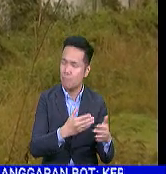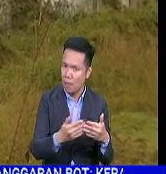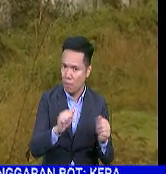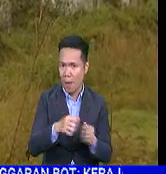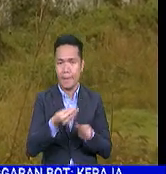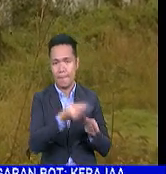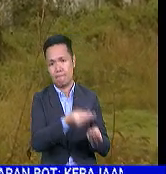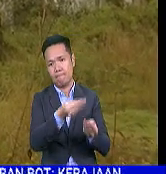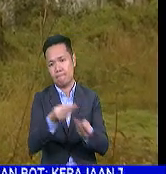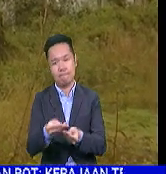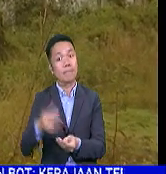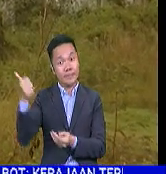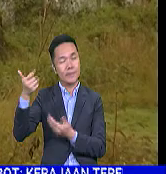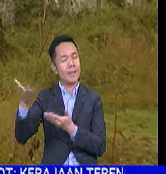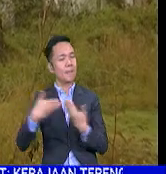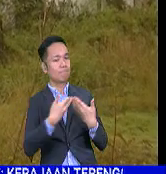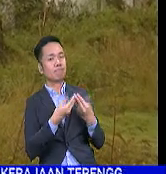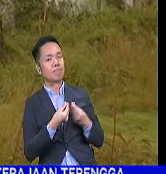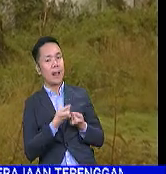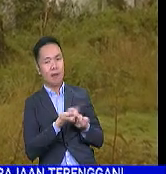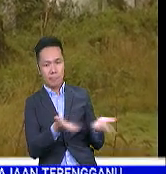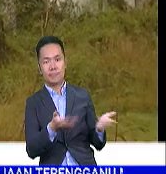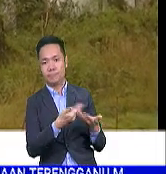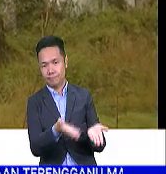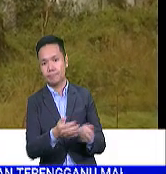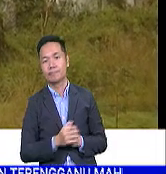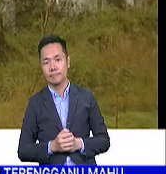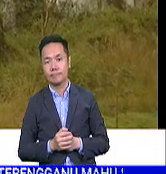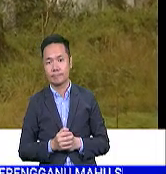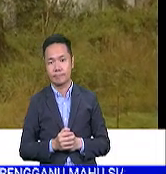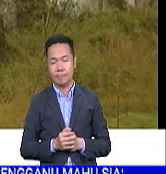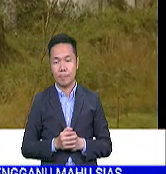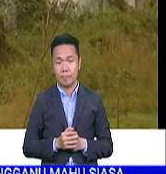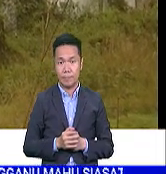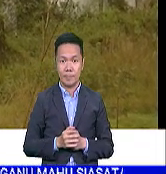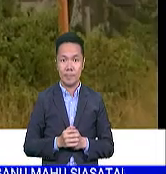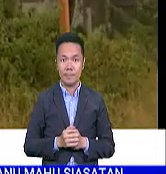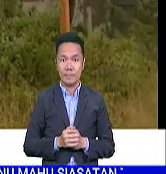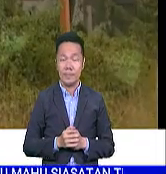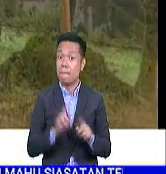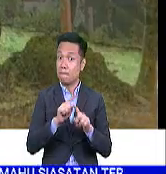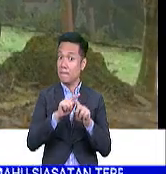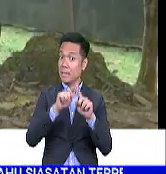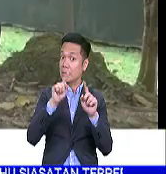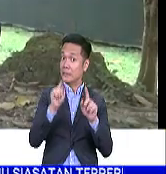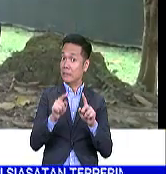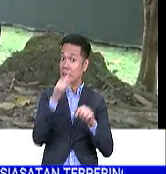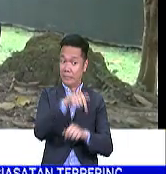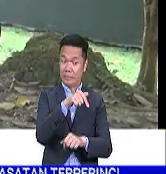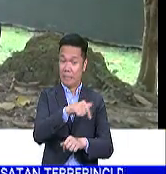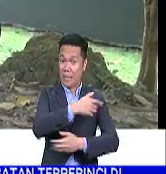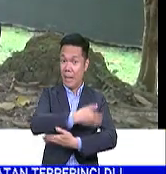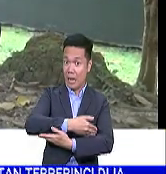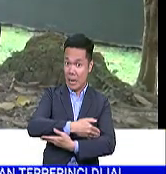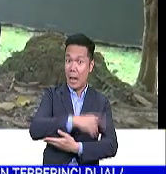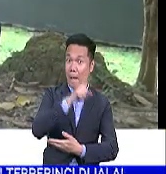Itu kelonggaran kerajaan negeri. Tak ada kita akan bagi juga. Tetapi mesti anak tersebut,